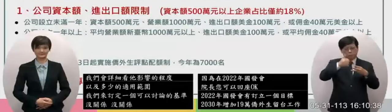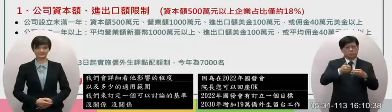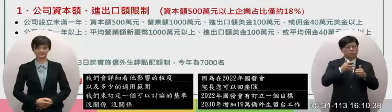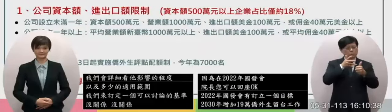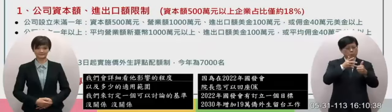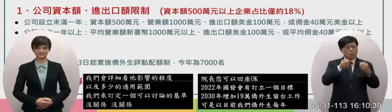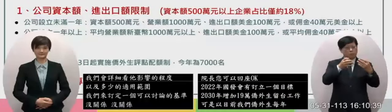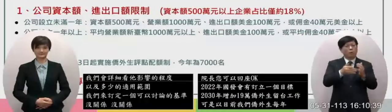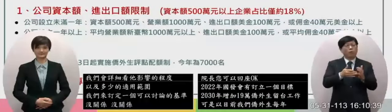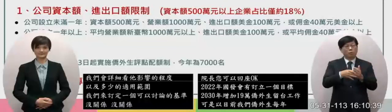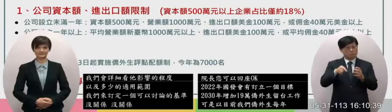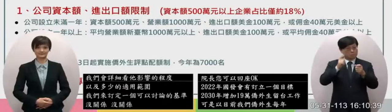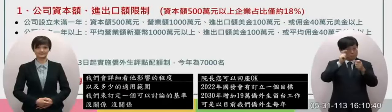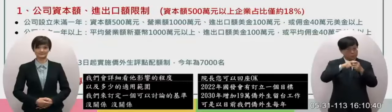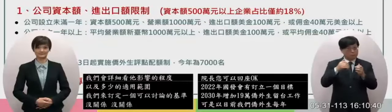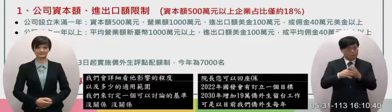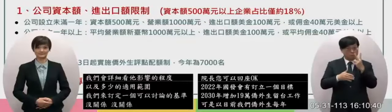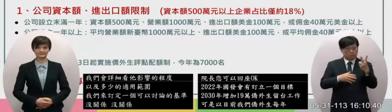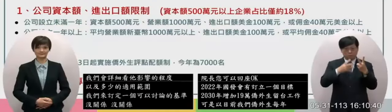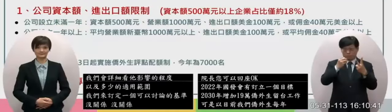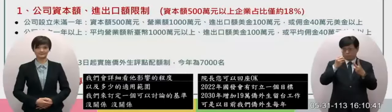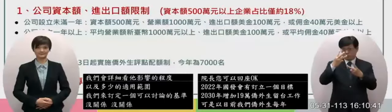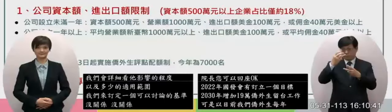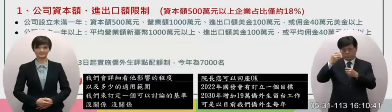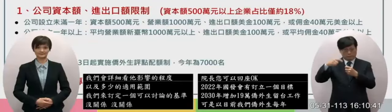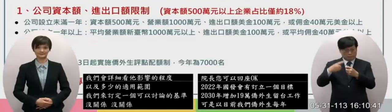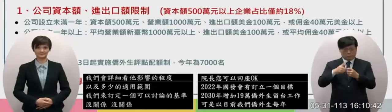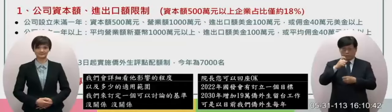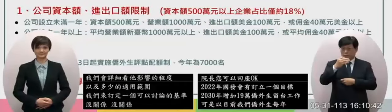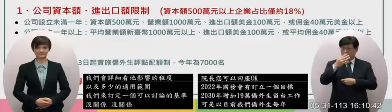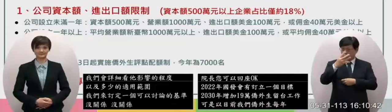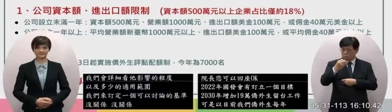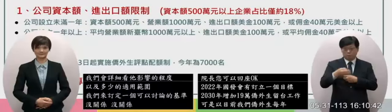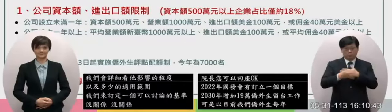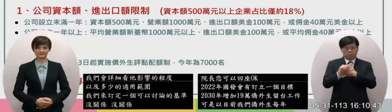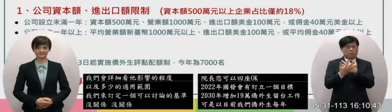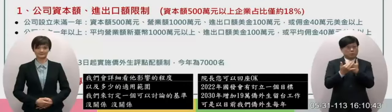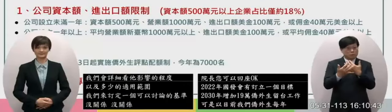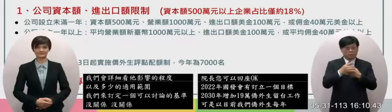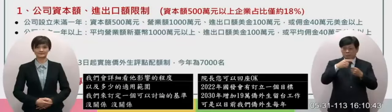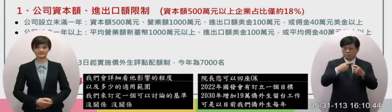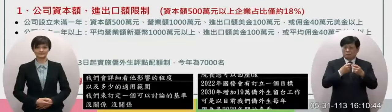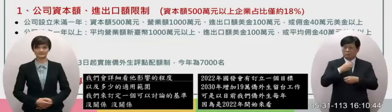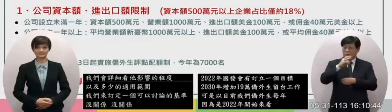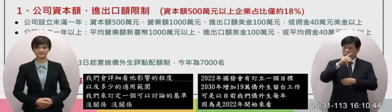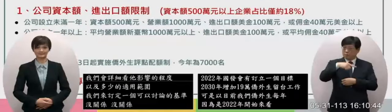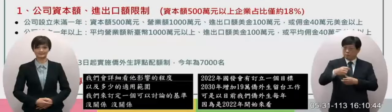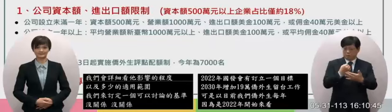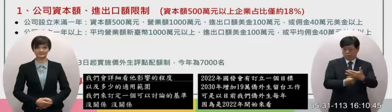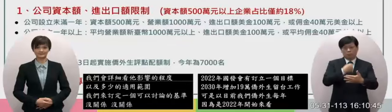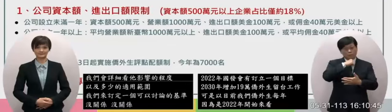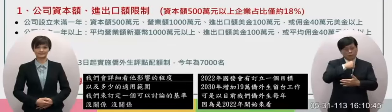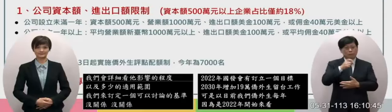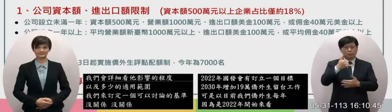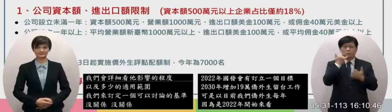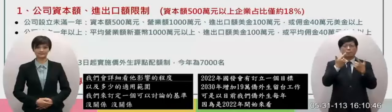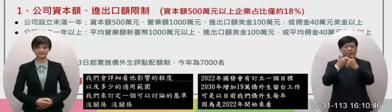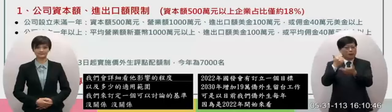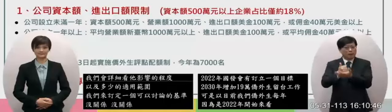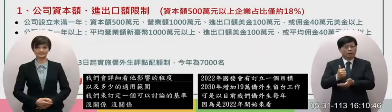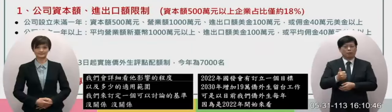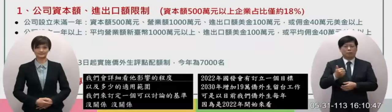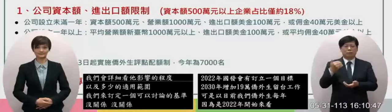说这个目标到2030年，我们要190,000的侨外生留台，你必须每一年要有30,000人留在台湾，你才能够达